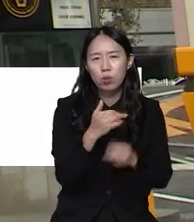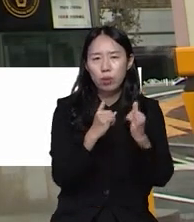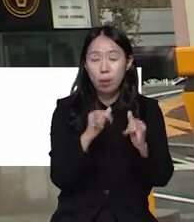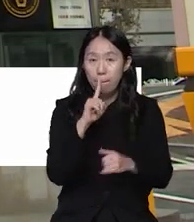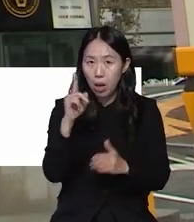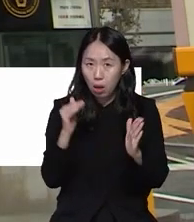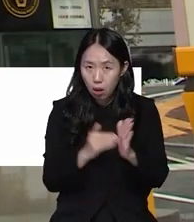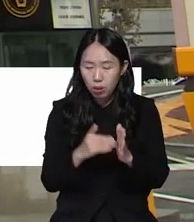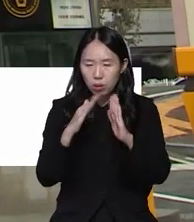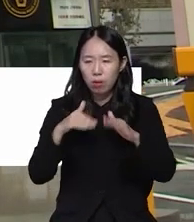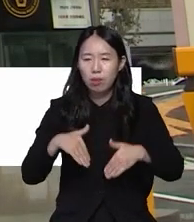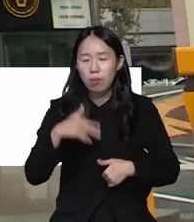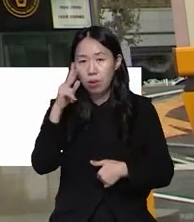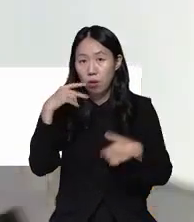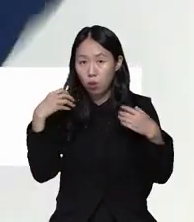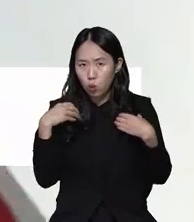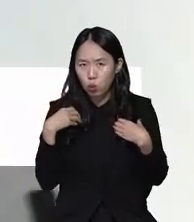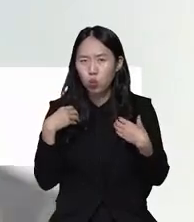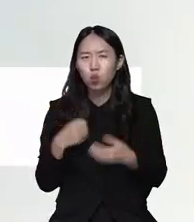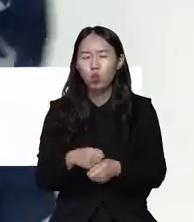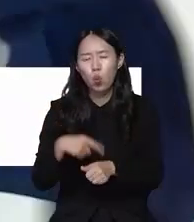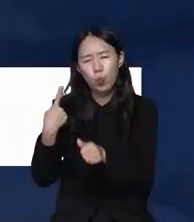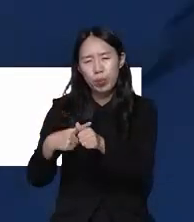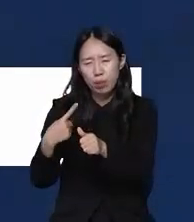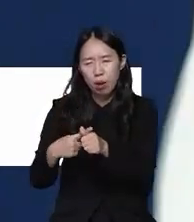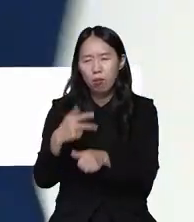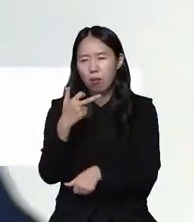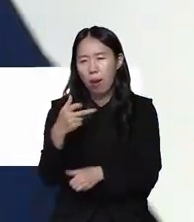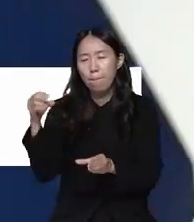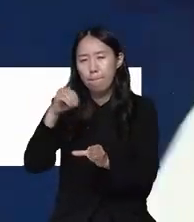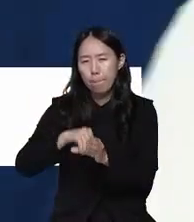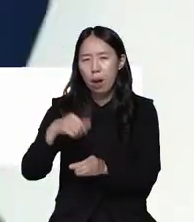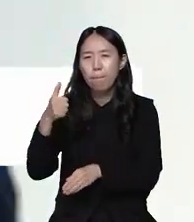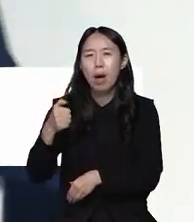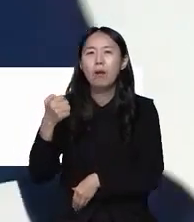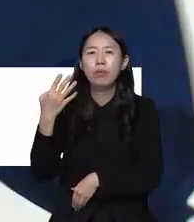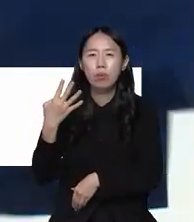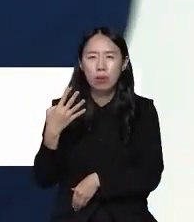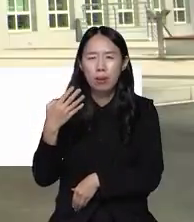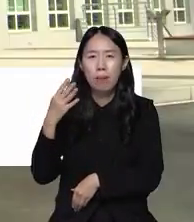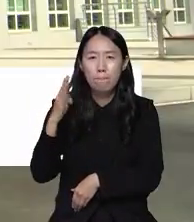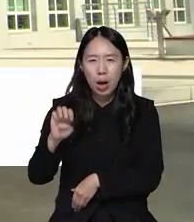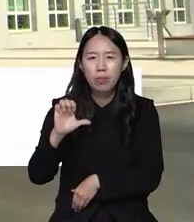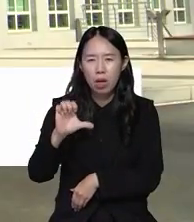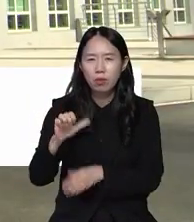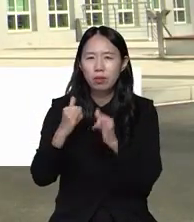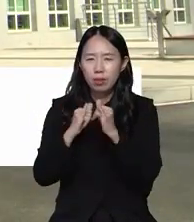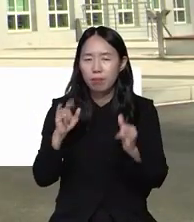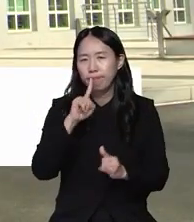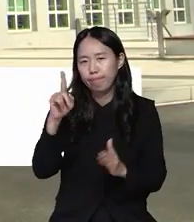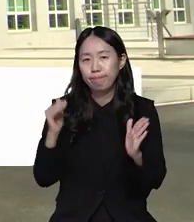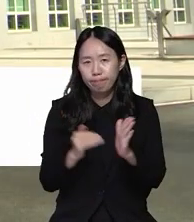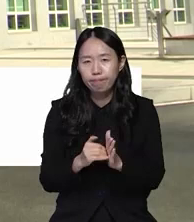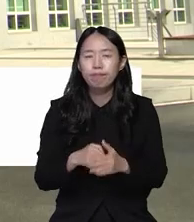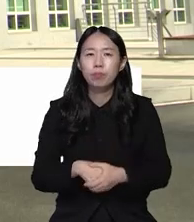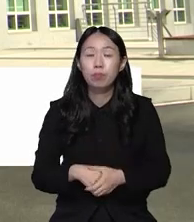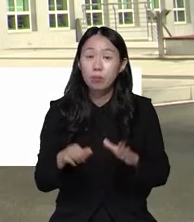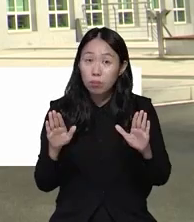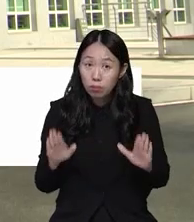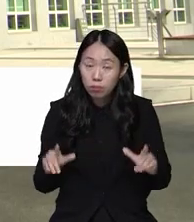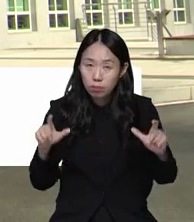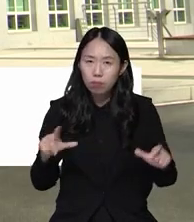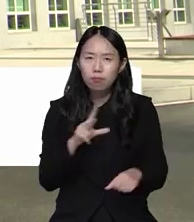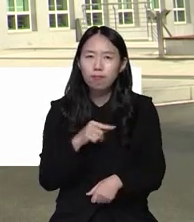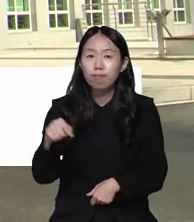송치했고 전남경찰청은 후보 비방 17명 등 45명을 송치했다고 오늘 밝혔습니다. 현직